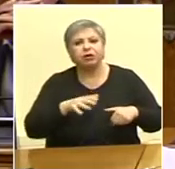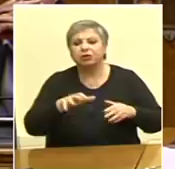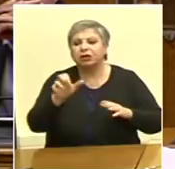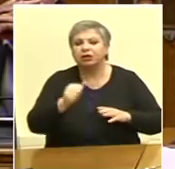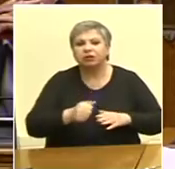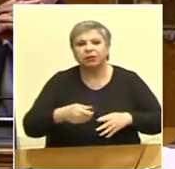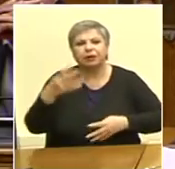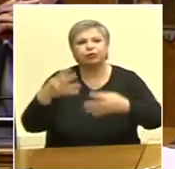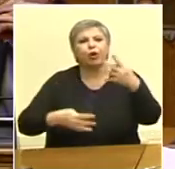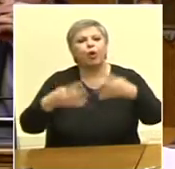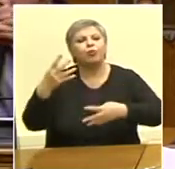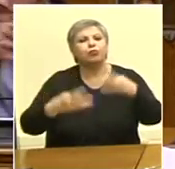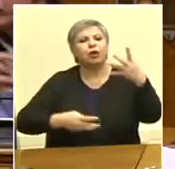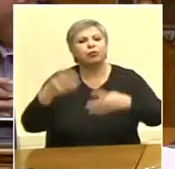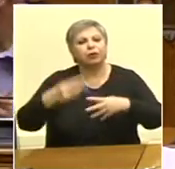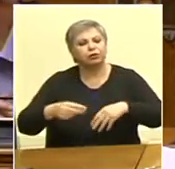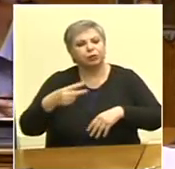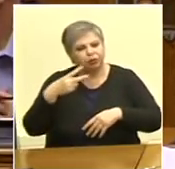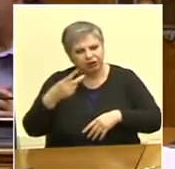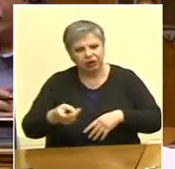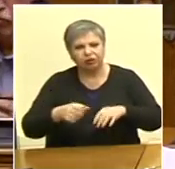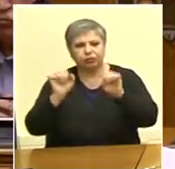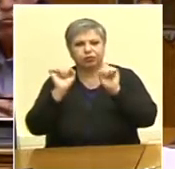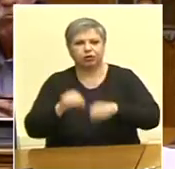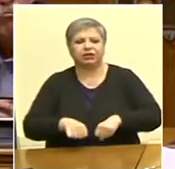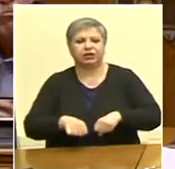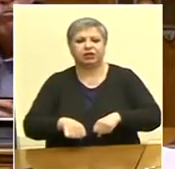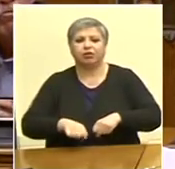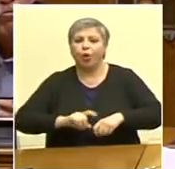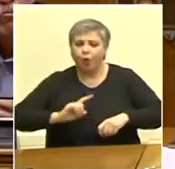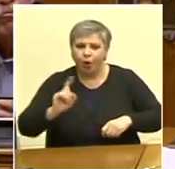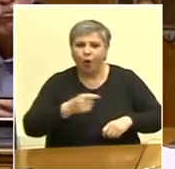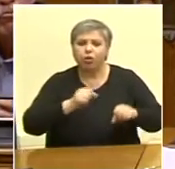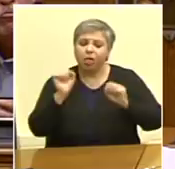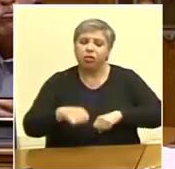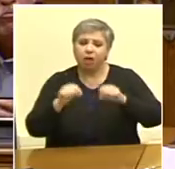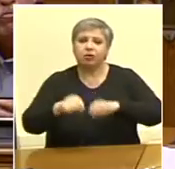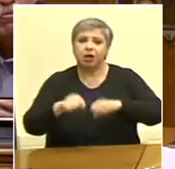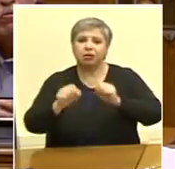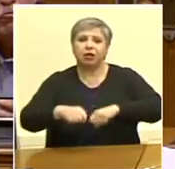τους προϋπολογισμούς που ψηφίζατε. Με όλα τα χέρια τους ψηφίζατε και μην τα αμφισβητείτε τα στοιχεία.